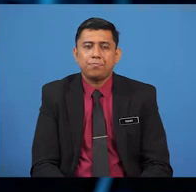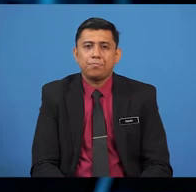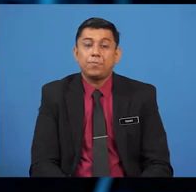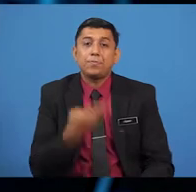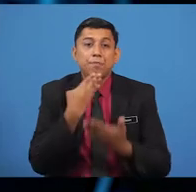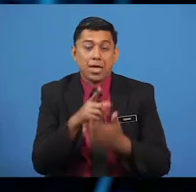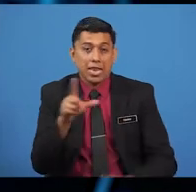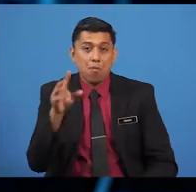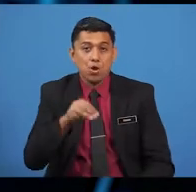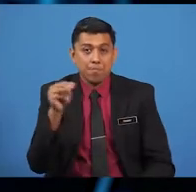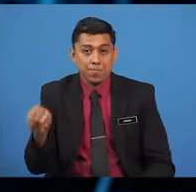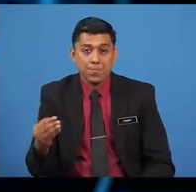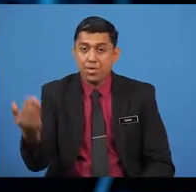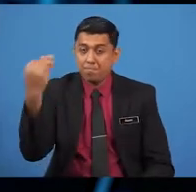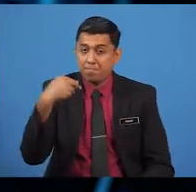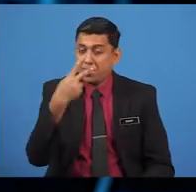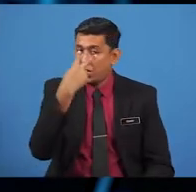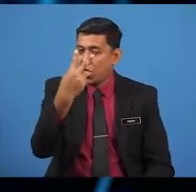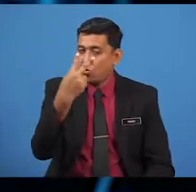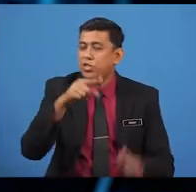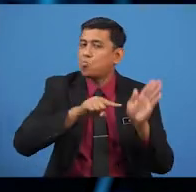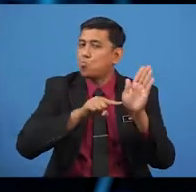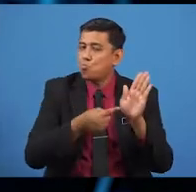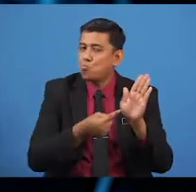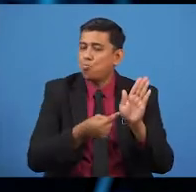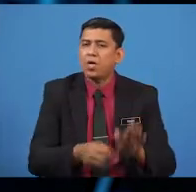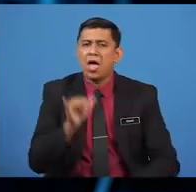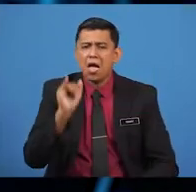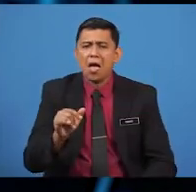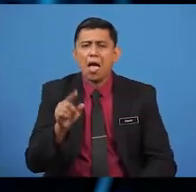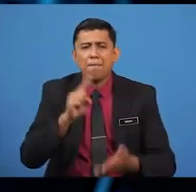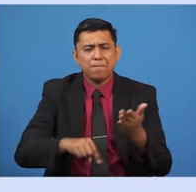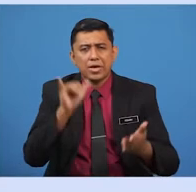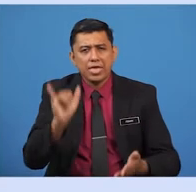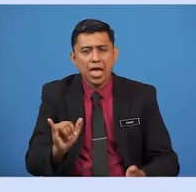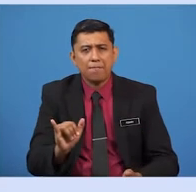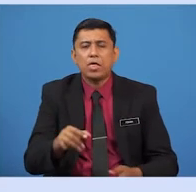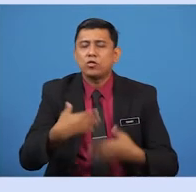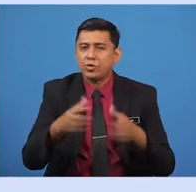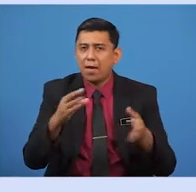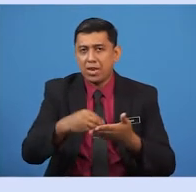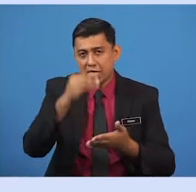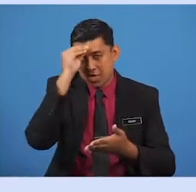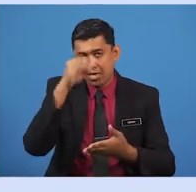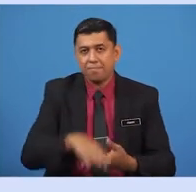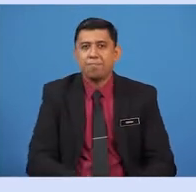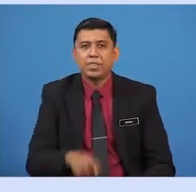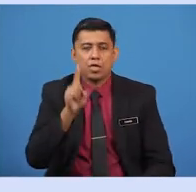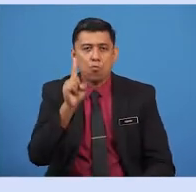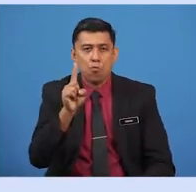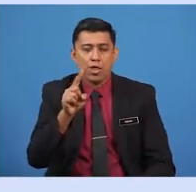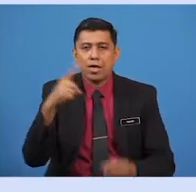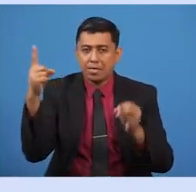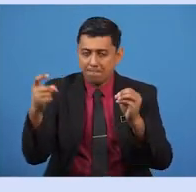Baiklah murid-murid, mari kita imbas kembali apa yang telah kita belajar. Yang pertama,